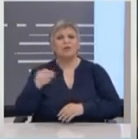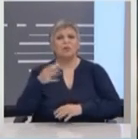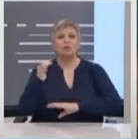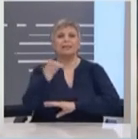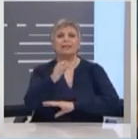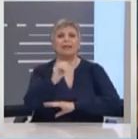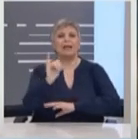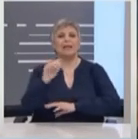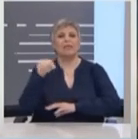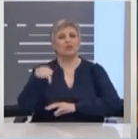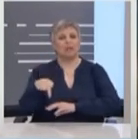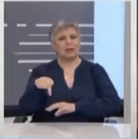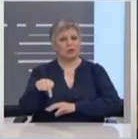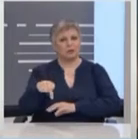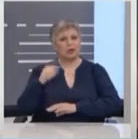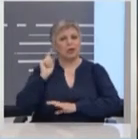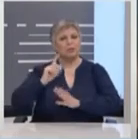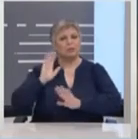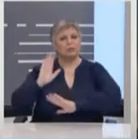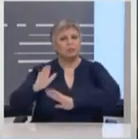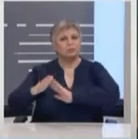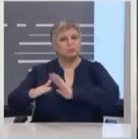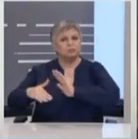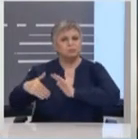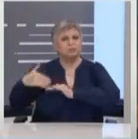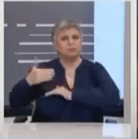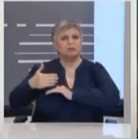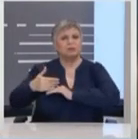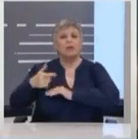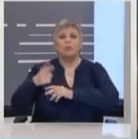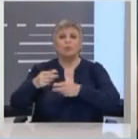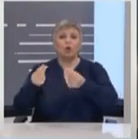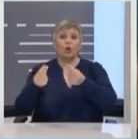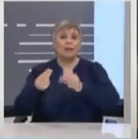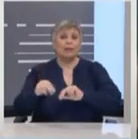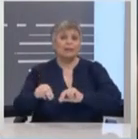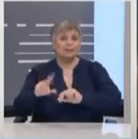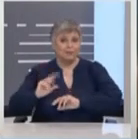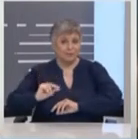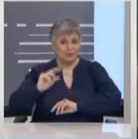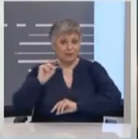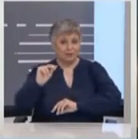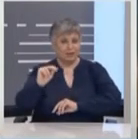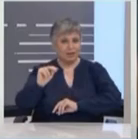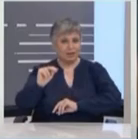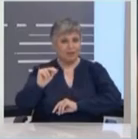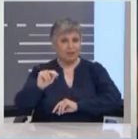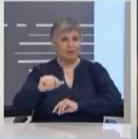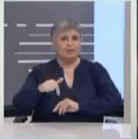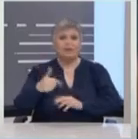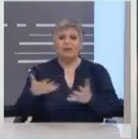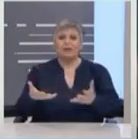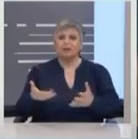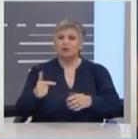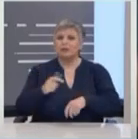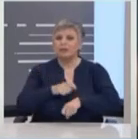και ότι μία ανάλογη κατάσταση με μία λύση που θα είναι κατ' ουσίαν η τουρκοποίηση της Κύπρου μπορεί